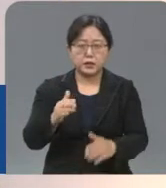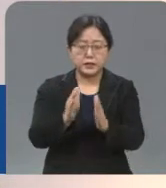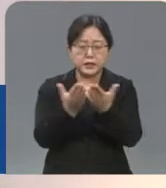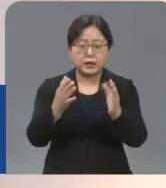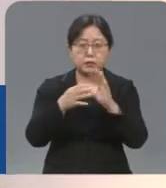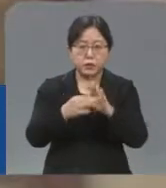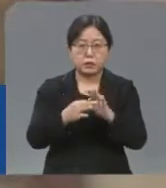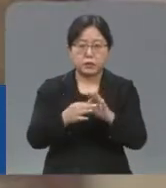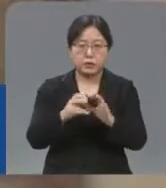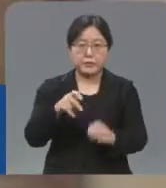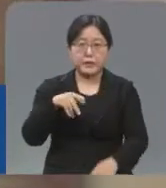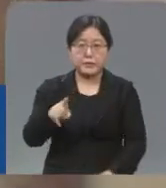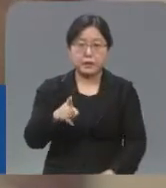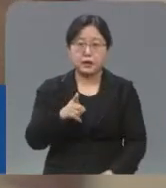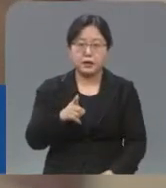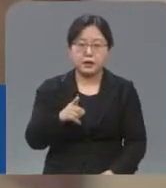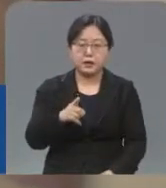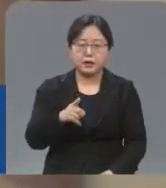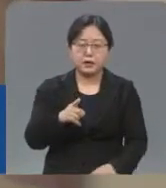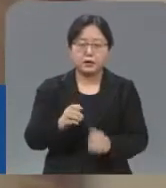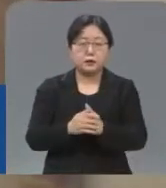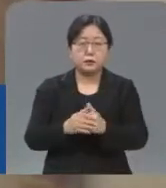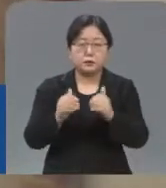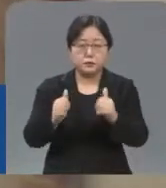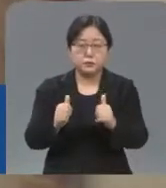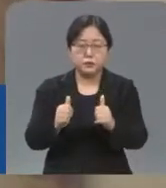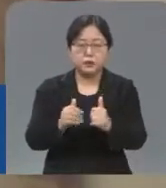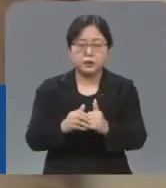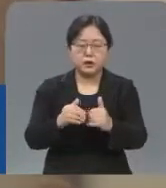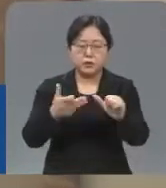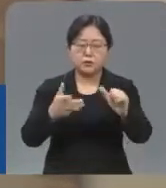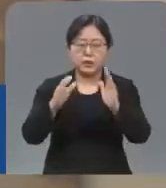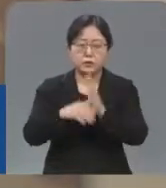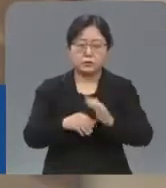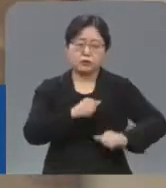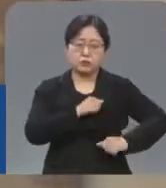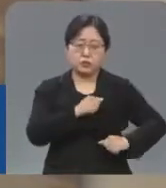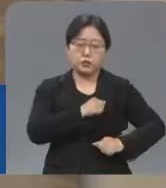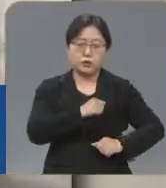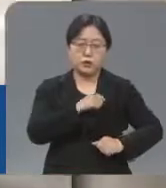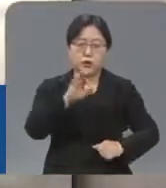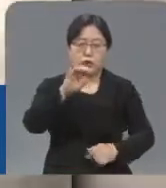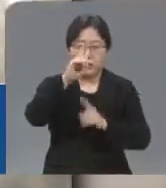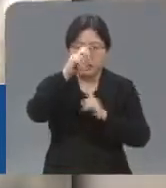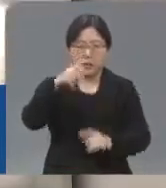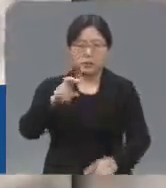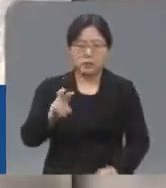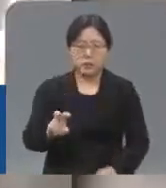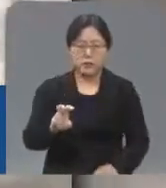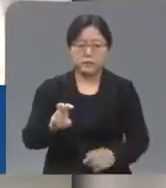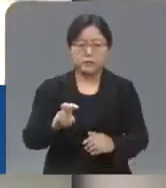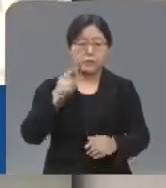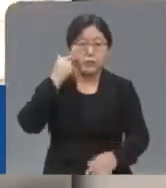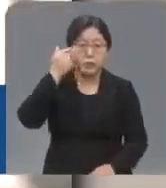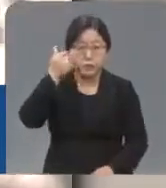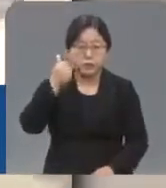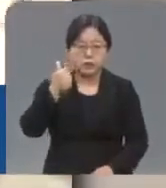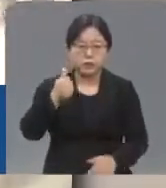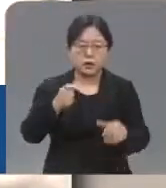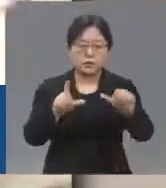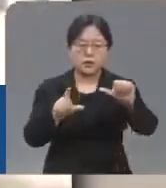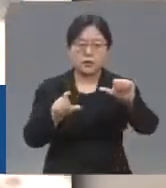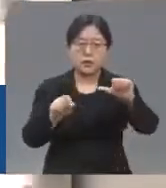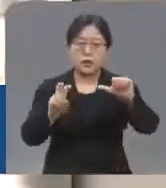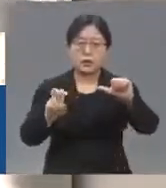관련 민사소송 항소심의 변론 기일에서 5.18 당시 계엄군이었던 이경남 목사는 1980년 5월